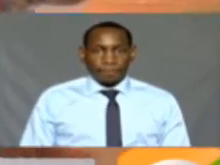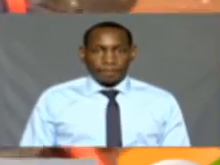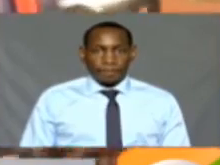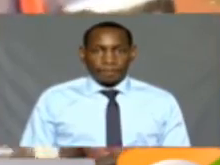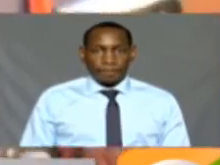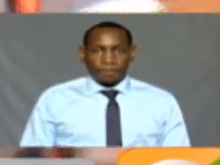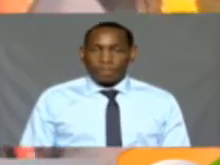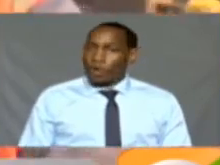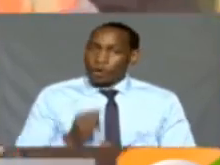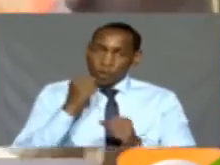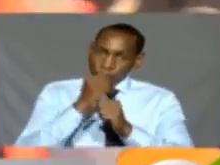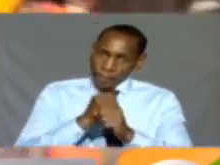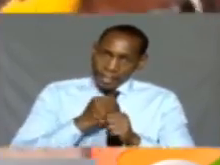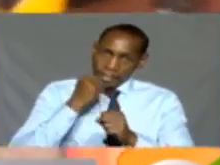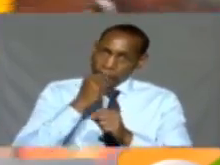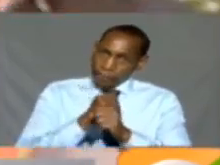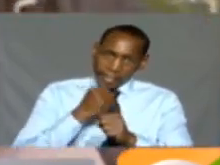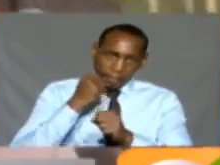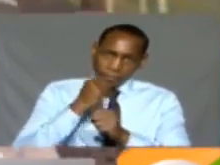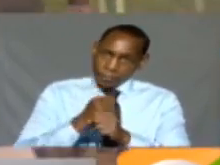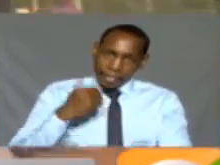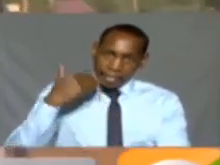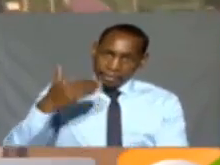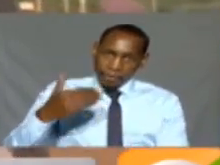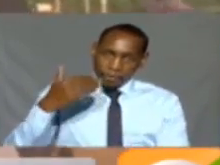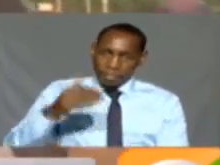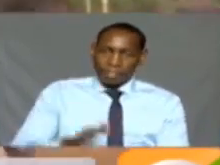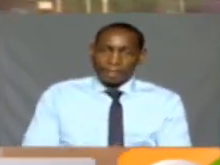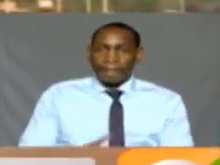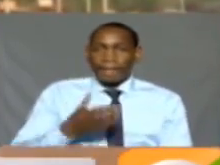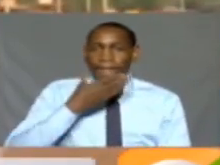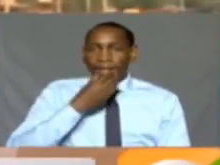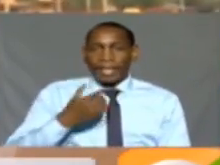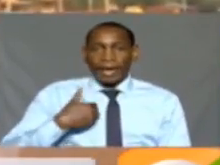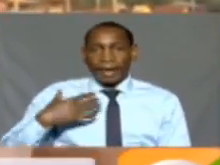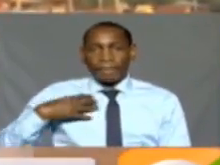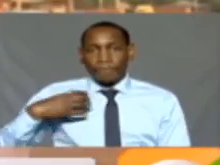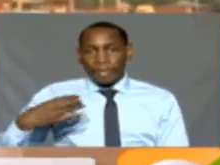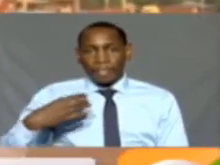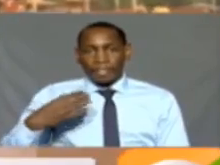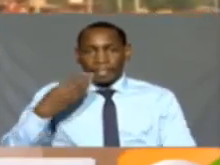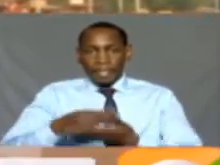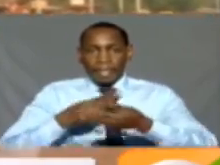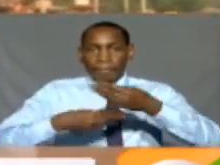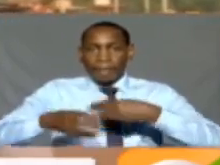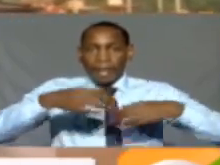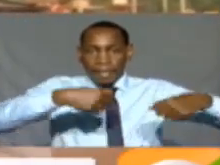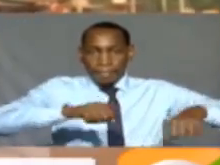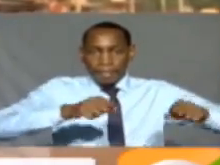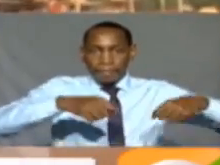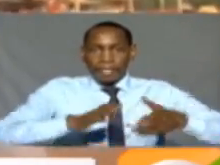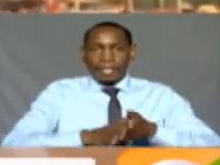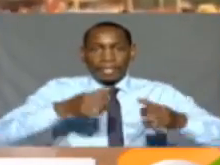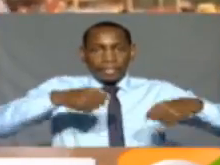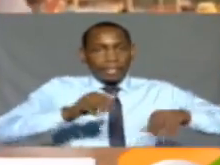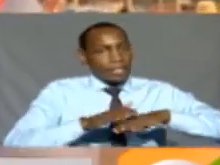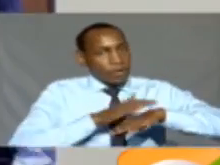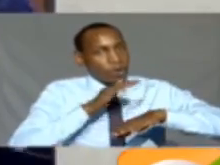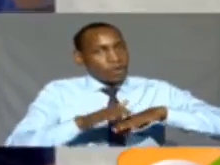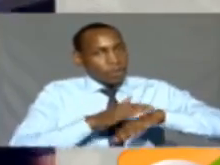Shika chembe, enda shamba. Baba yake iko na mali, anunulia wewe pikipiki, endesa polepole.